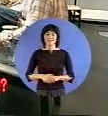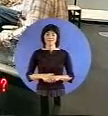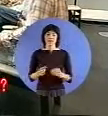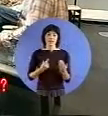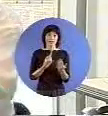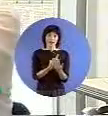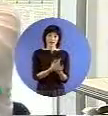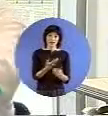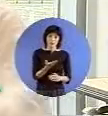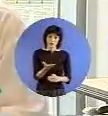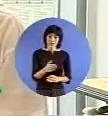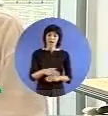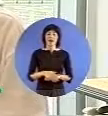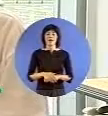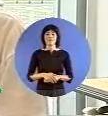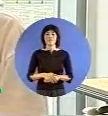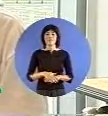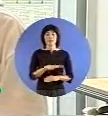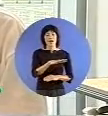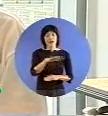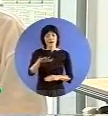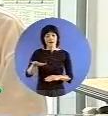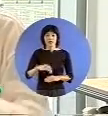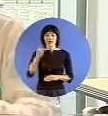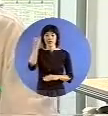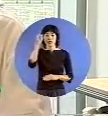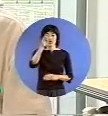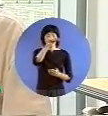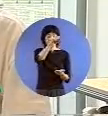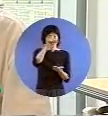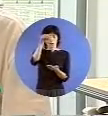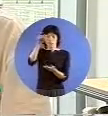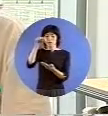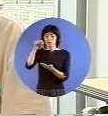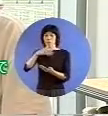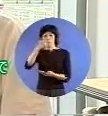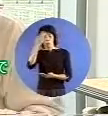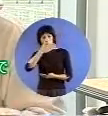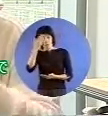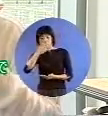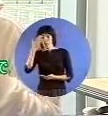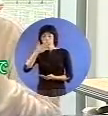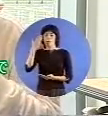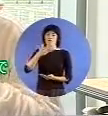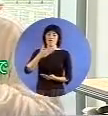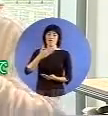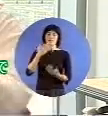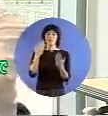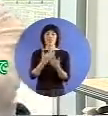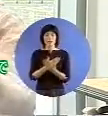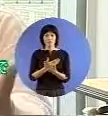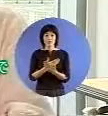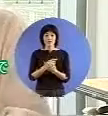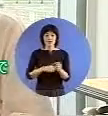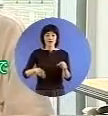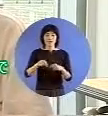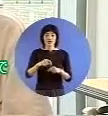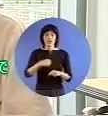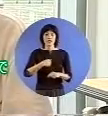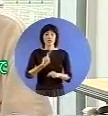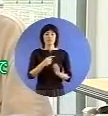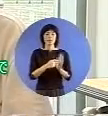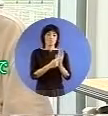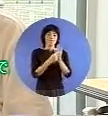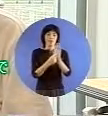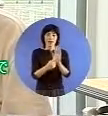ていかがですか？ 皆さんの意見聞いてたら、なんかすごく参考になることもあるし、でまた自分自身を PR できる